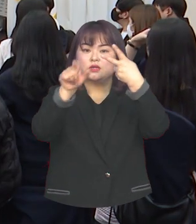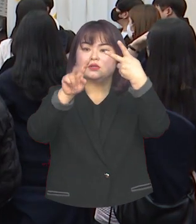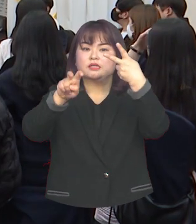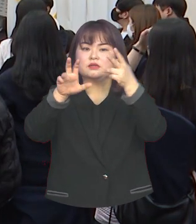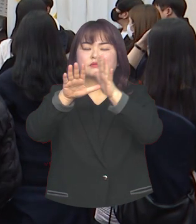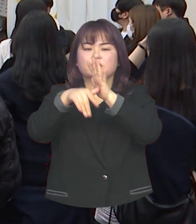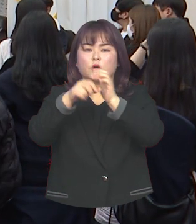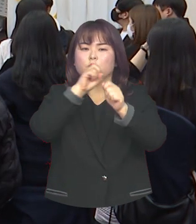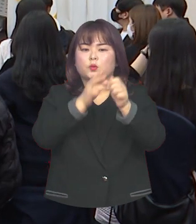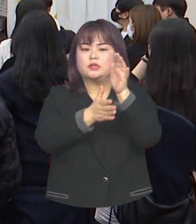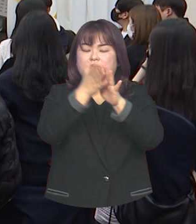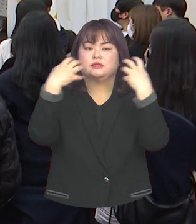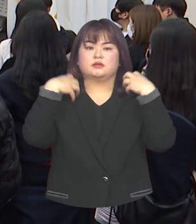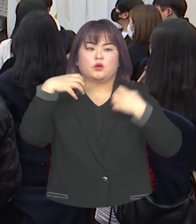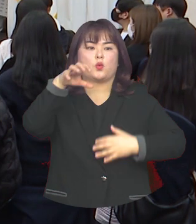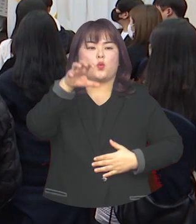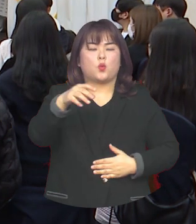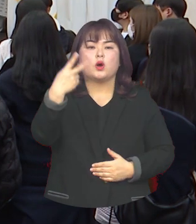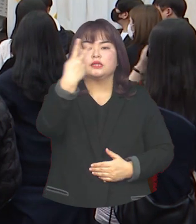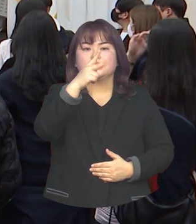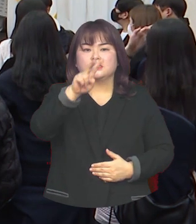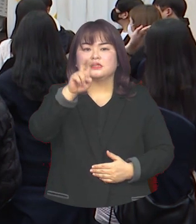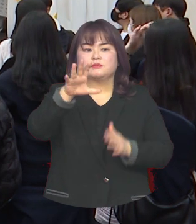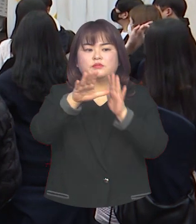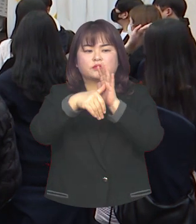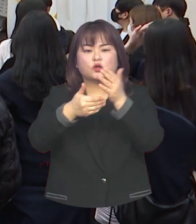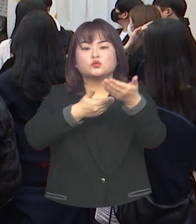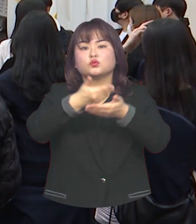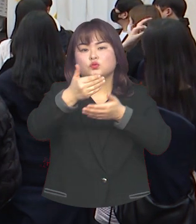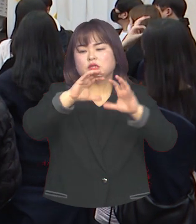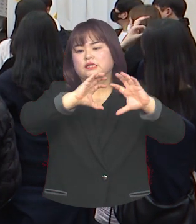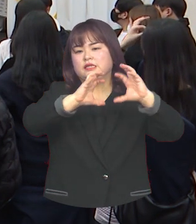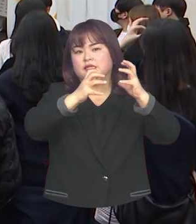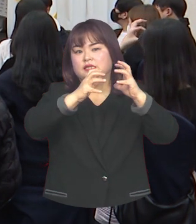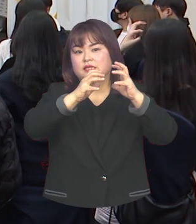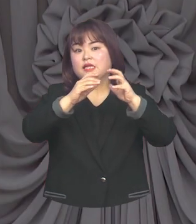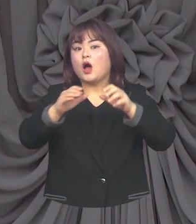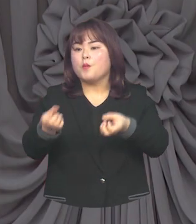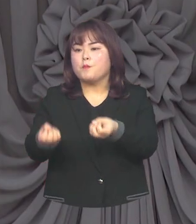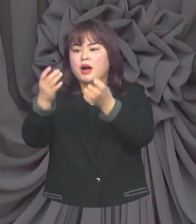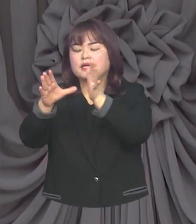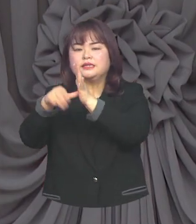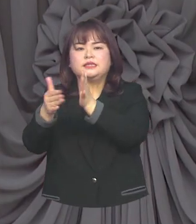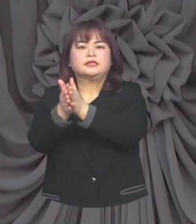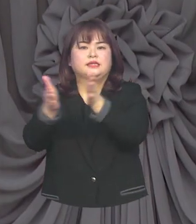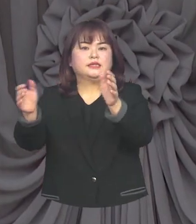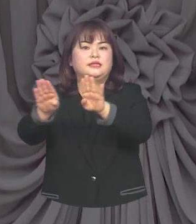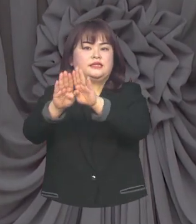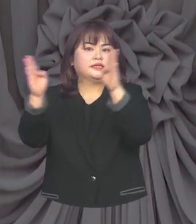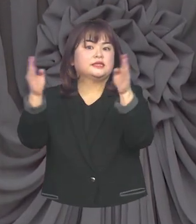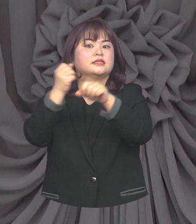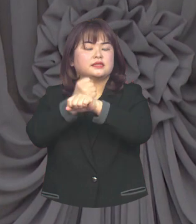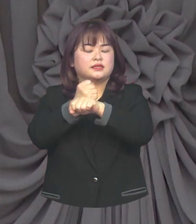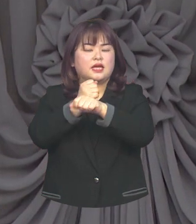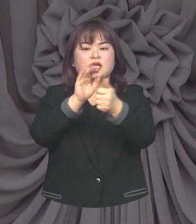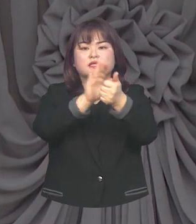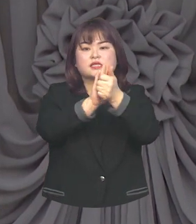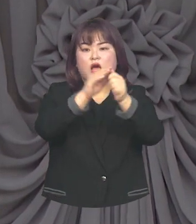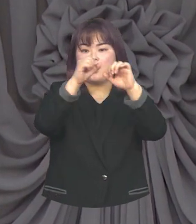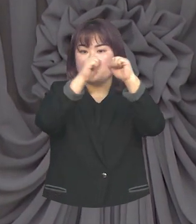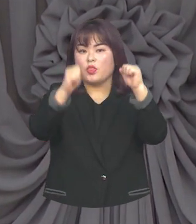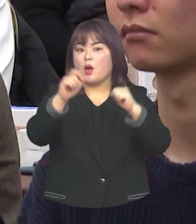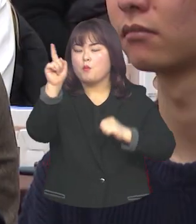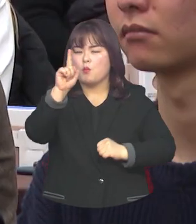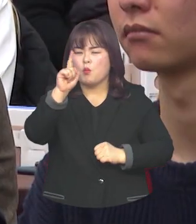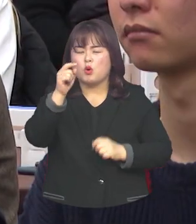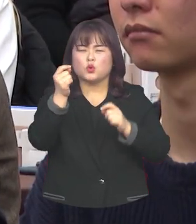지난 24일 시청 컨벤션홀에서 2023년 용인시 수출인턴 발대식이 열렸습니다. 수출인턴 지원